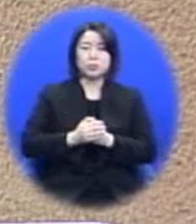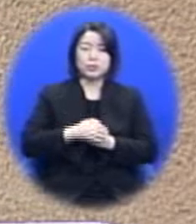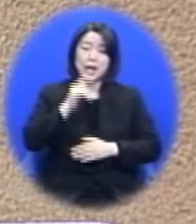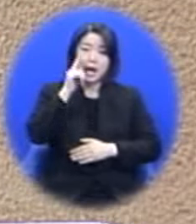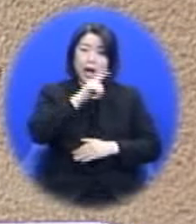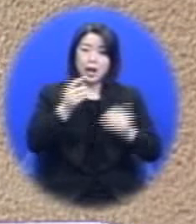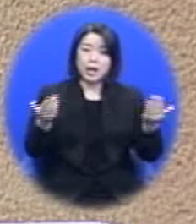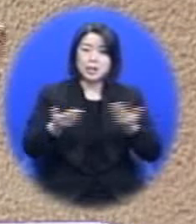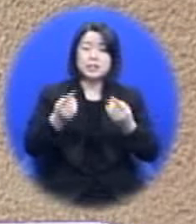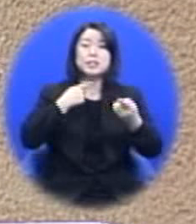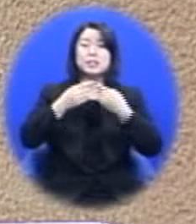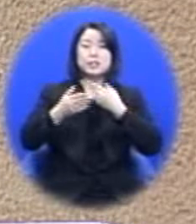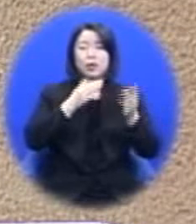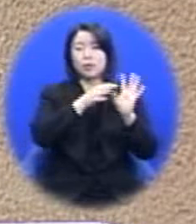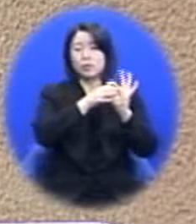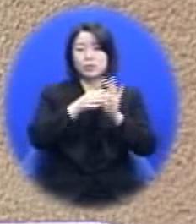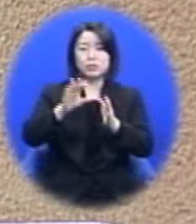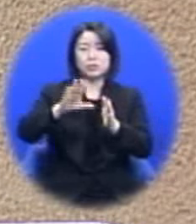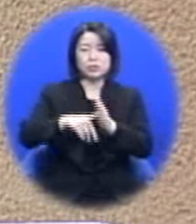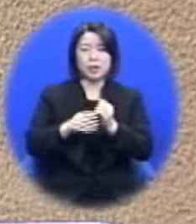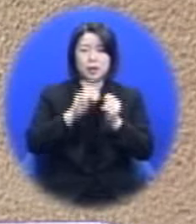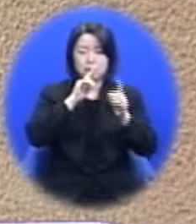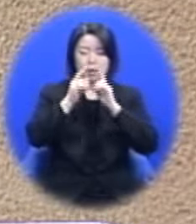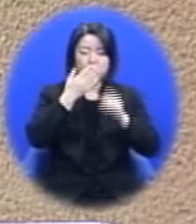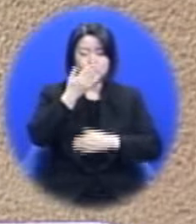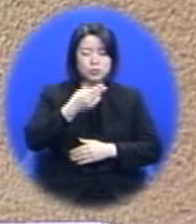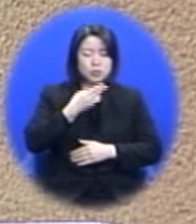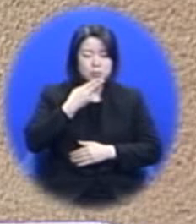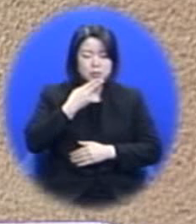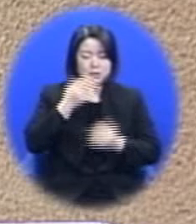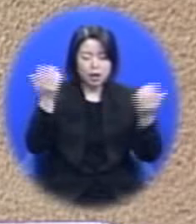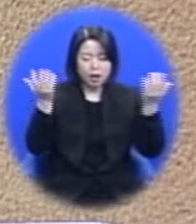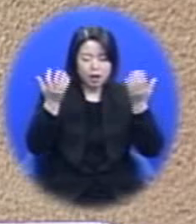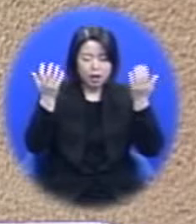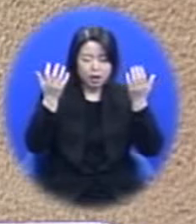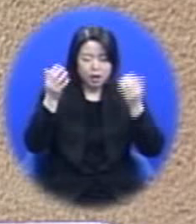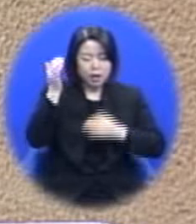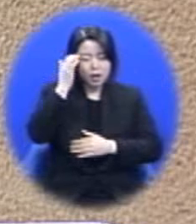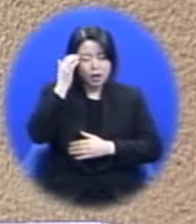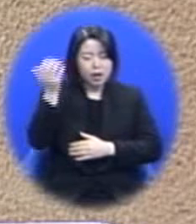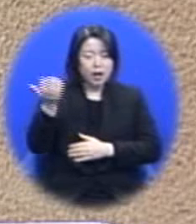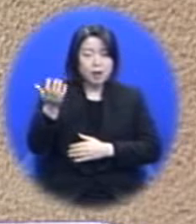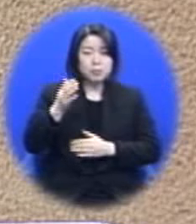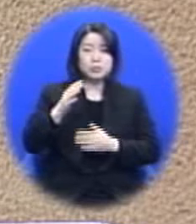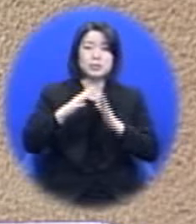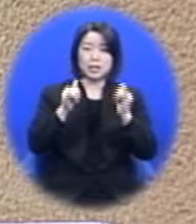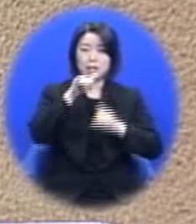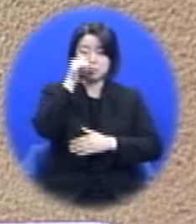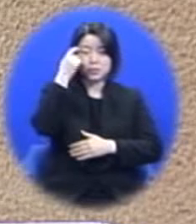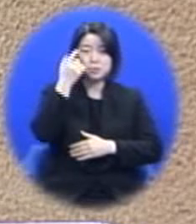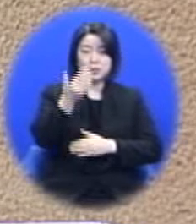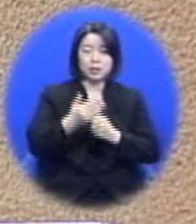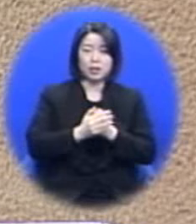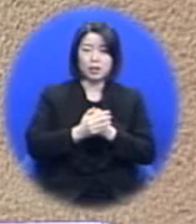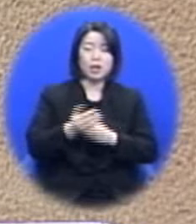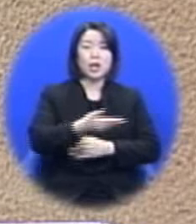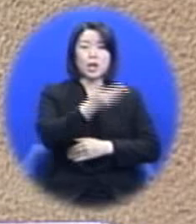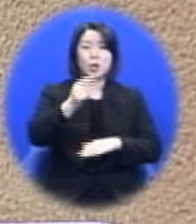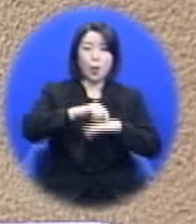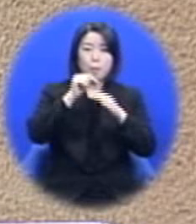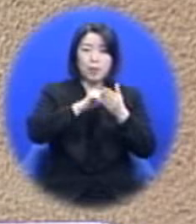악한 일을 겪으면서 말할 수 없이 고통스러운 가운데 계신 분 있습니까? 여러분의 마음속에 악이 있는 것